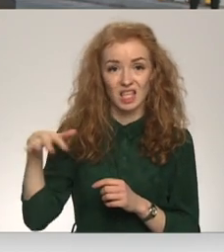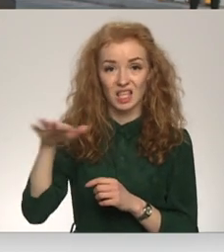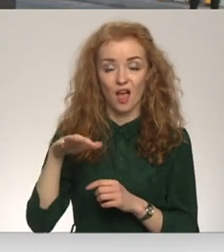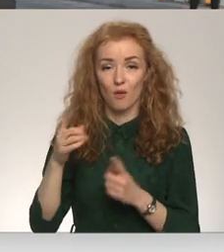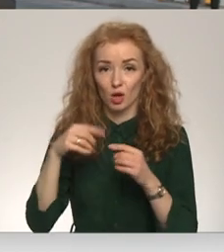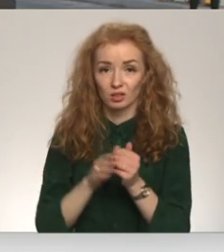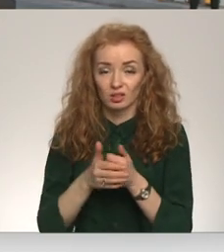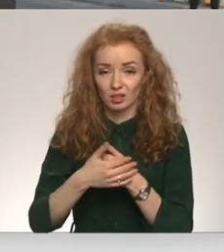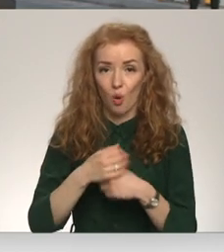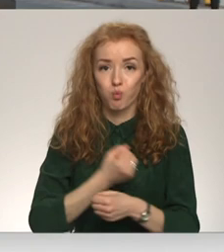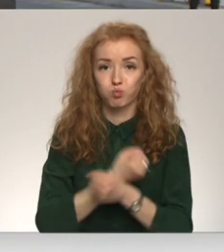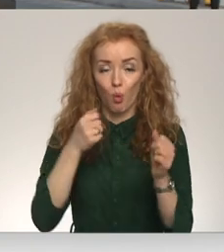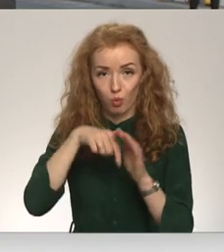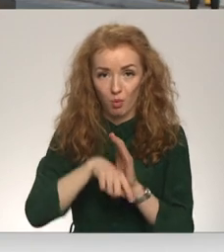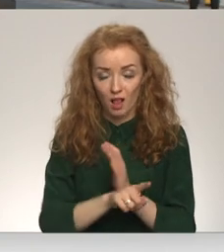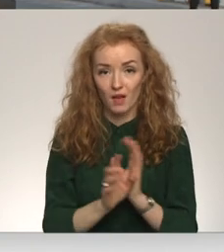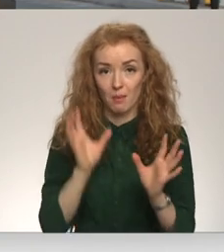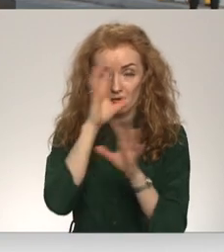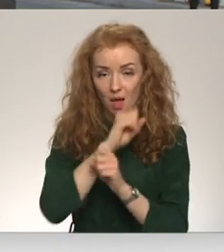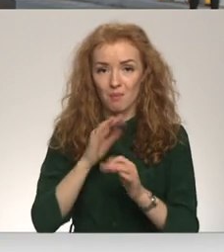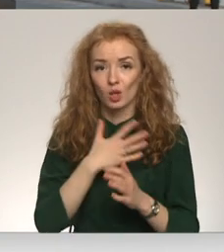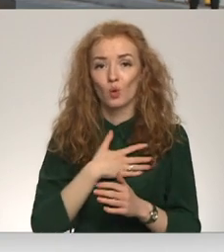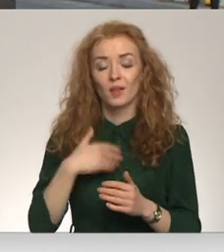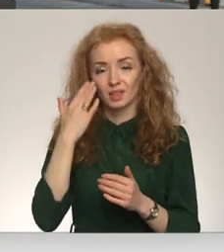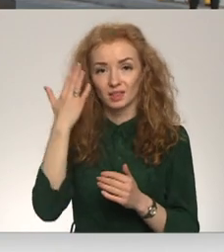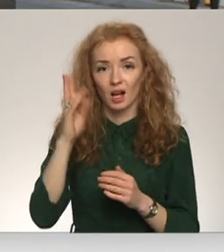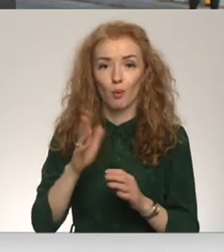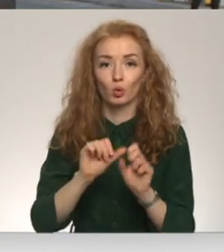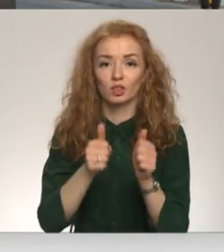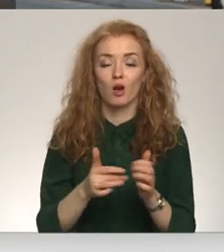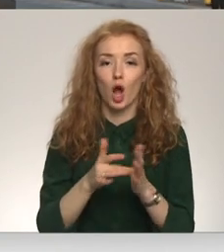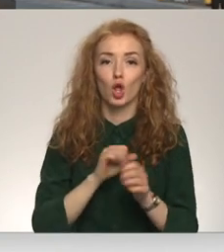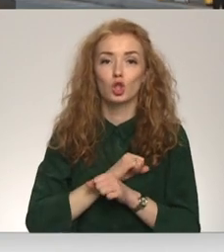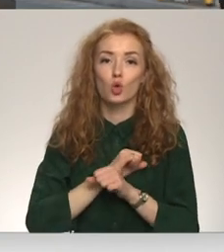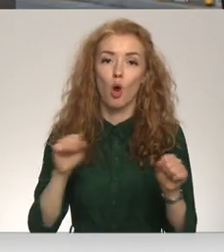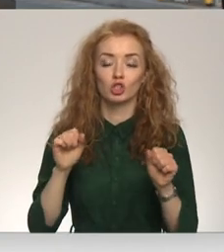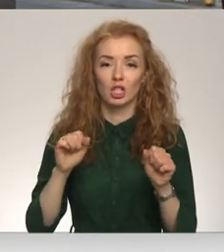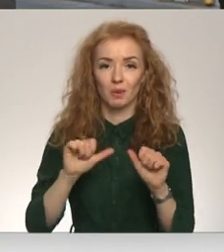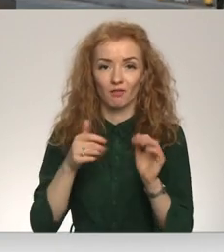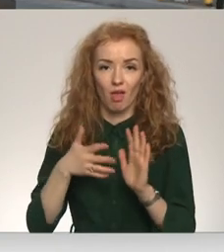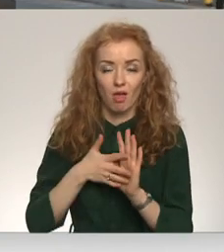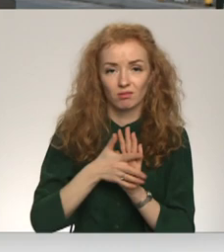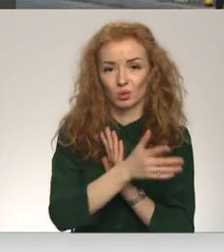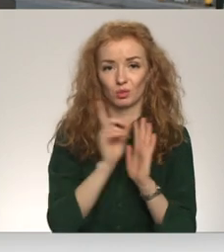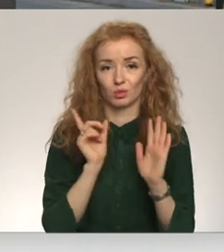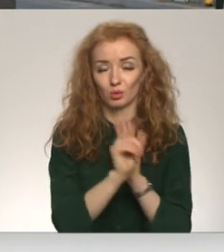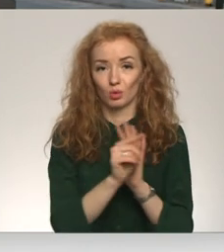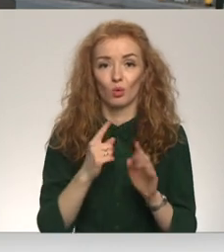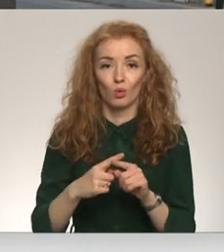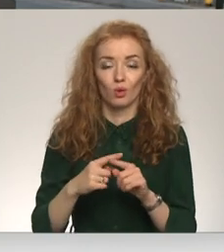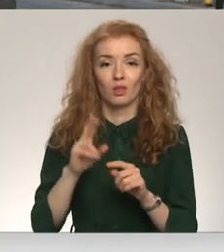bumbu patvērtnēs naktīs, bet ļoti cer, ka tiks izveidots kāds drošības koridors, un viņi varēs izbraukt. Un tajā pašā laikā